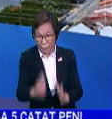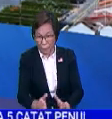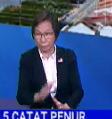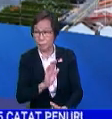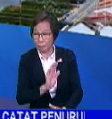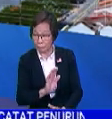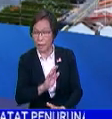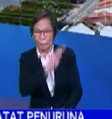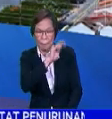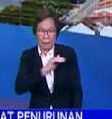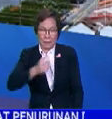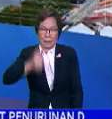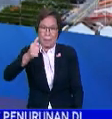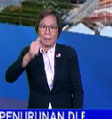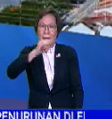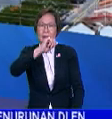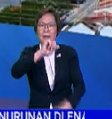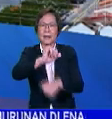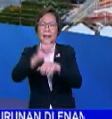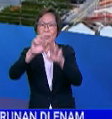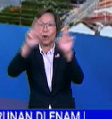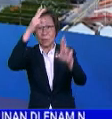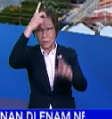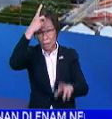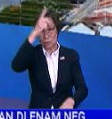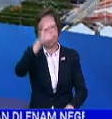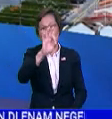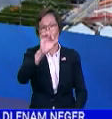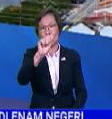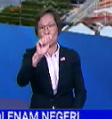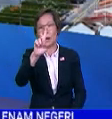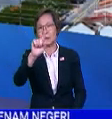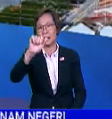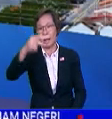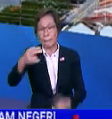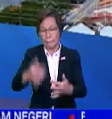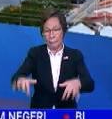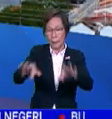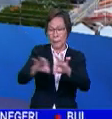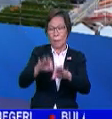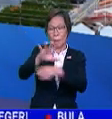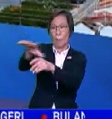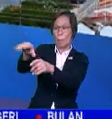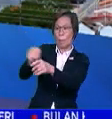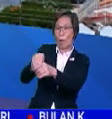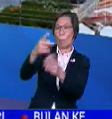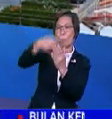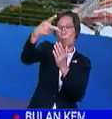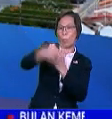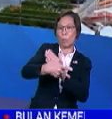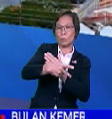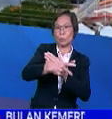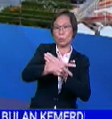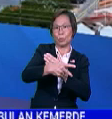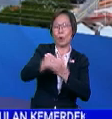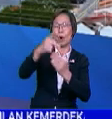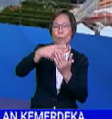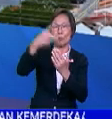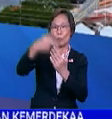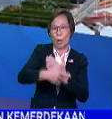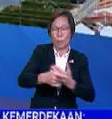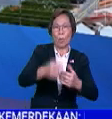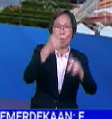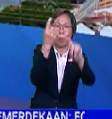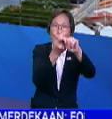negara. Menteri Kanan Kerja Raya Datuk Seri Fadilah Yusof berkata ia penting kerana melibatkan projek infrastruktur yang turut